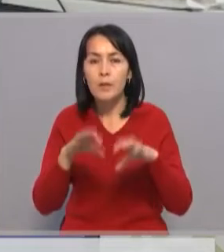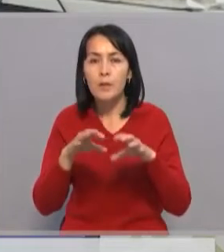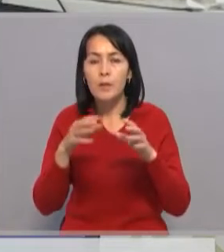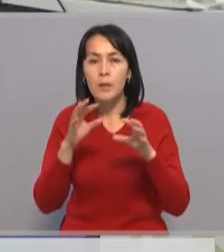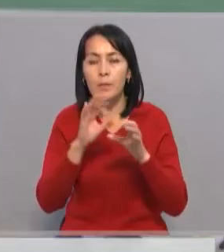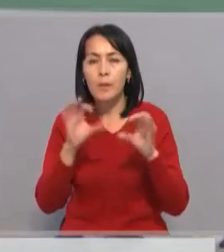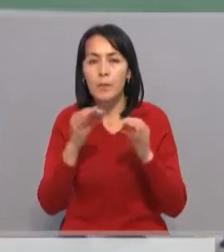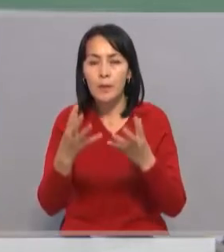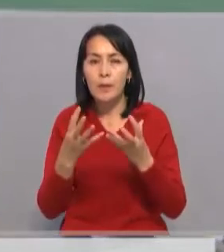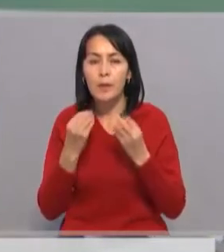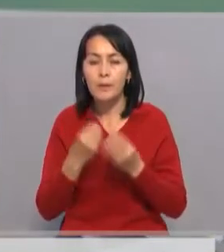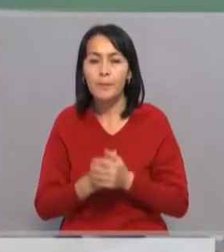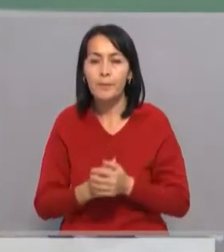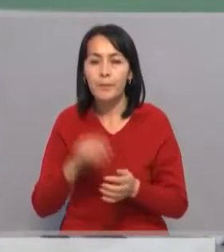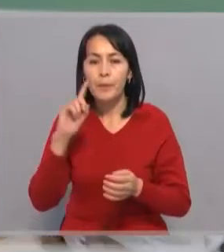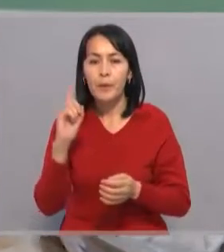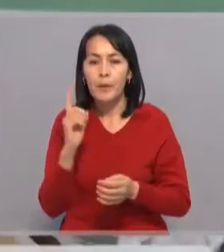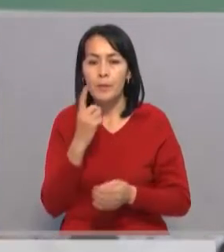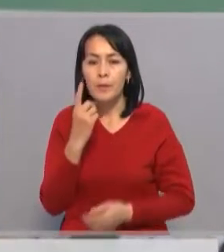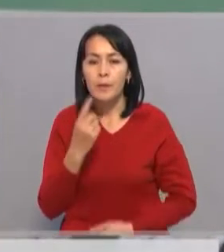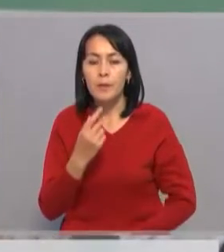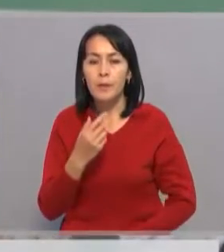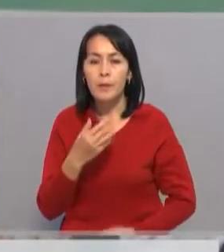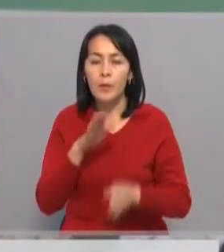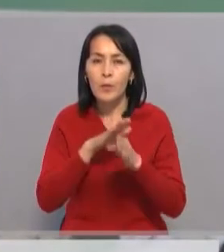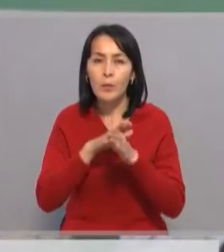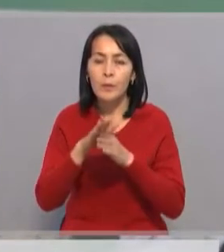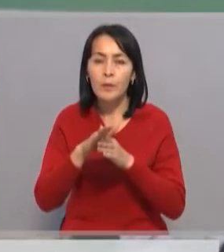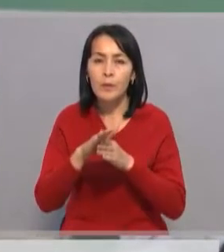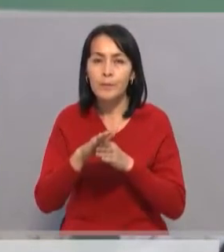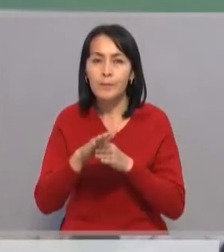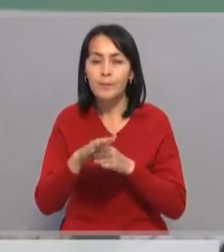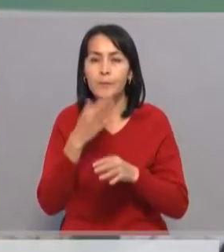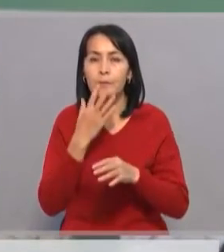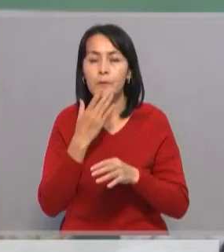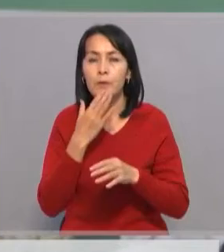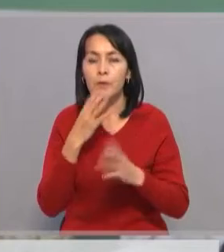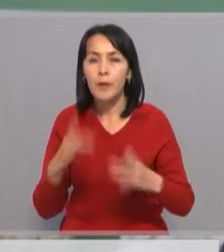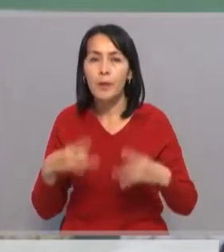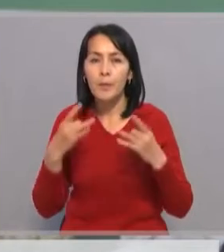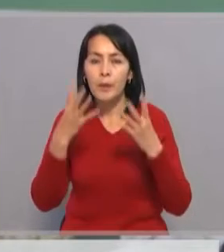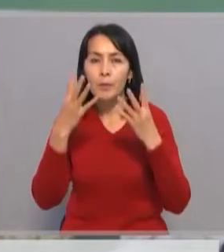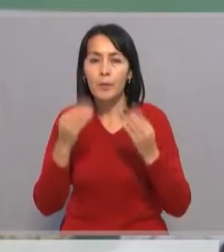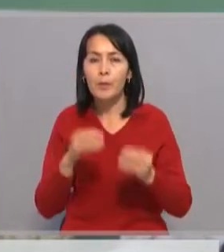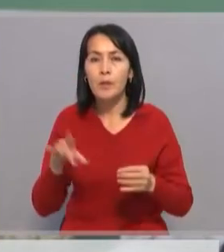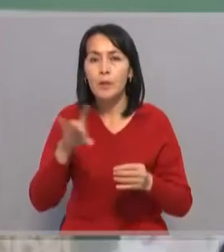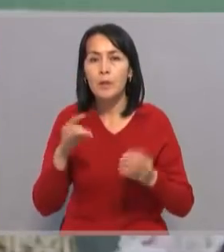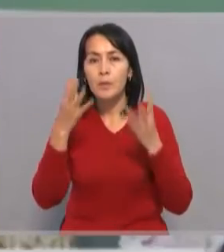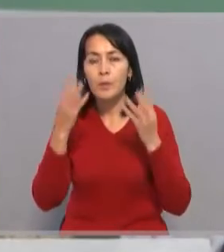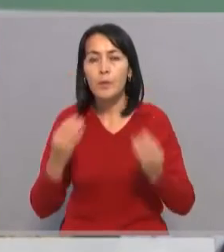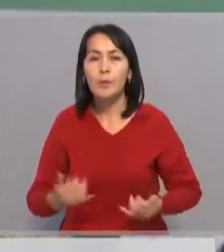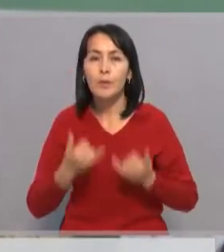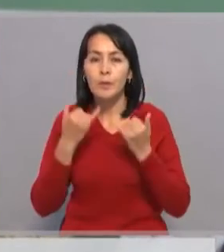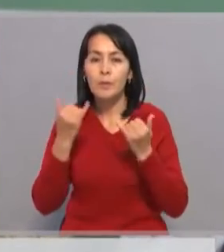алды. Біріншіден мынау өтіп жатқан ұлттық мейрам күні, республика күніміз құтты